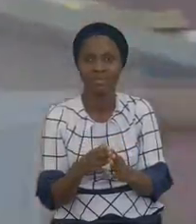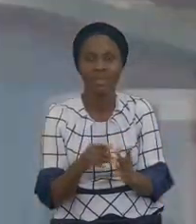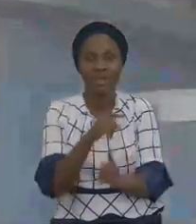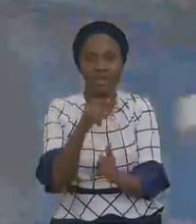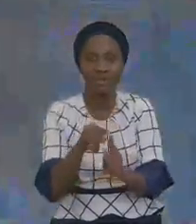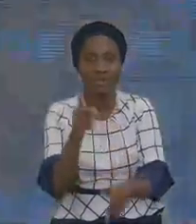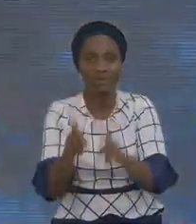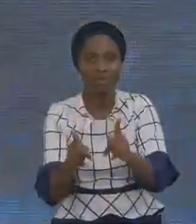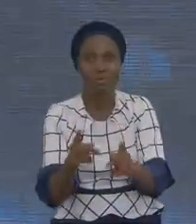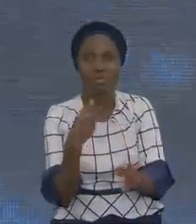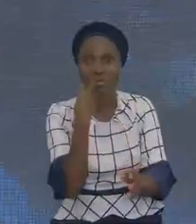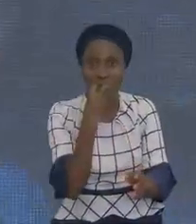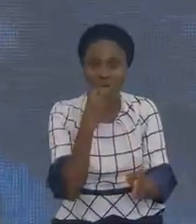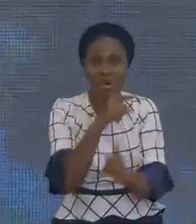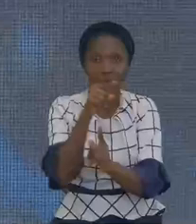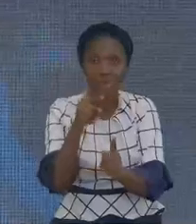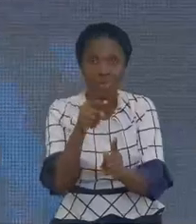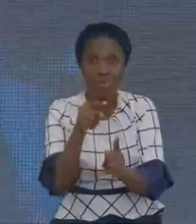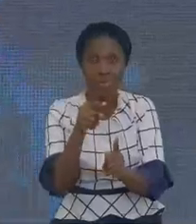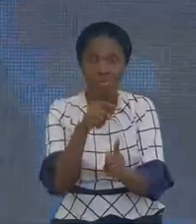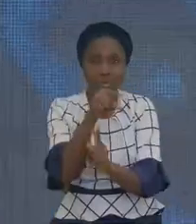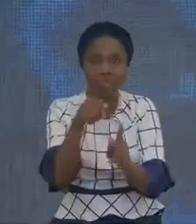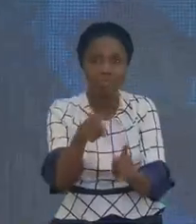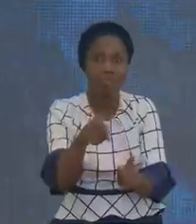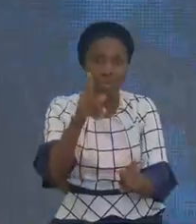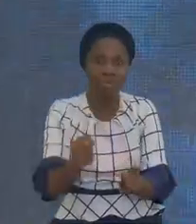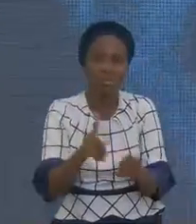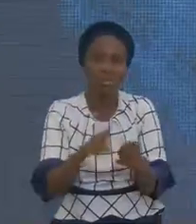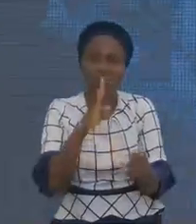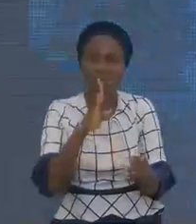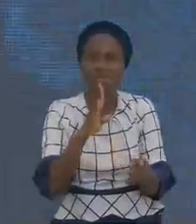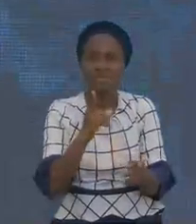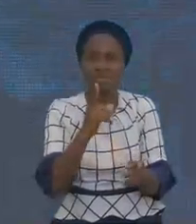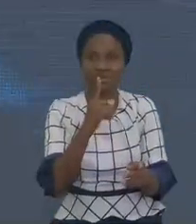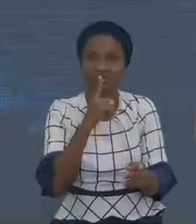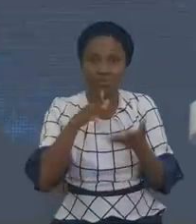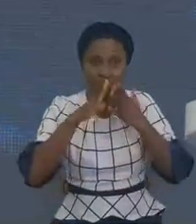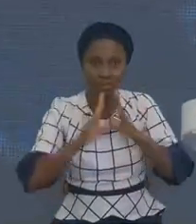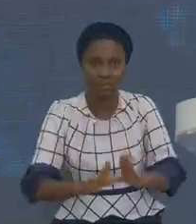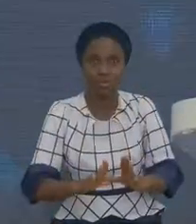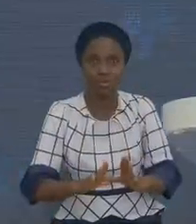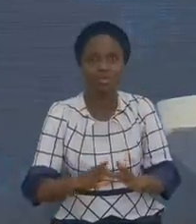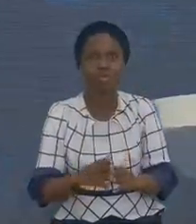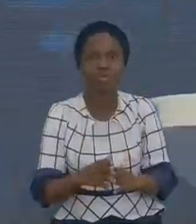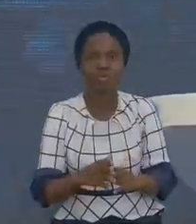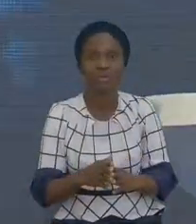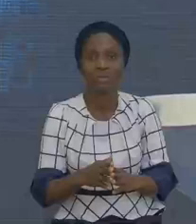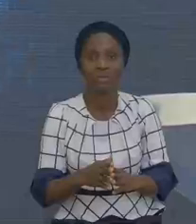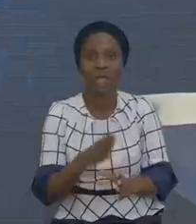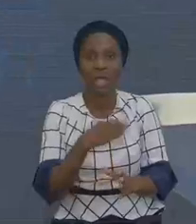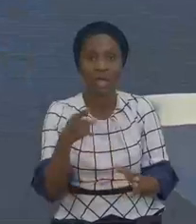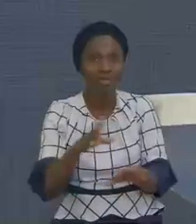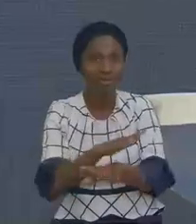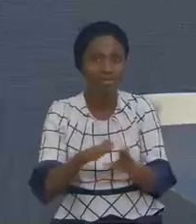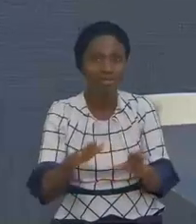Plusieurs parlent. Et ils ne regardent même pas la valeur des choses qui sortent de leur